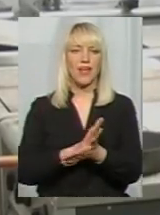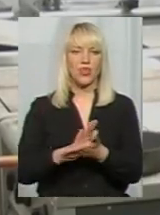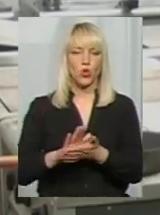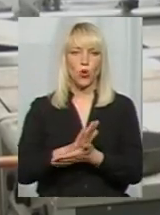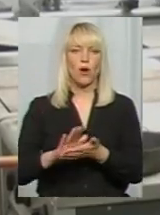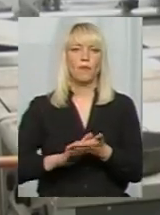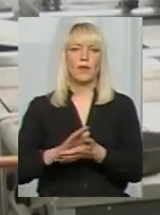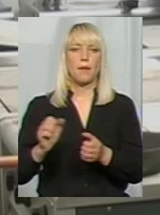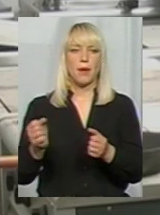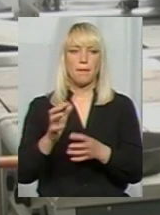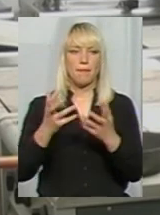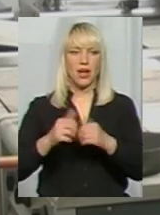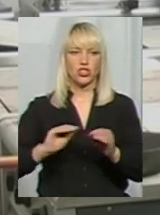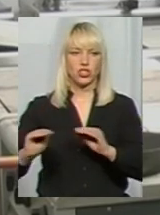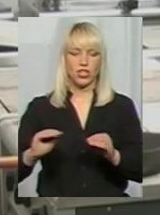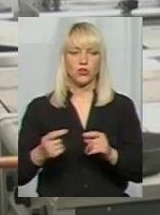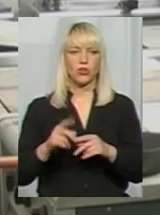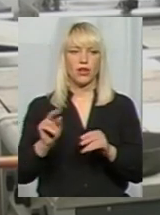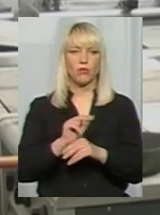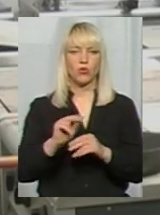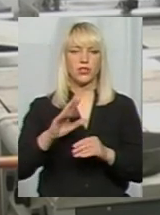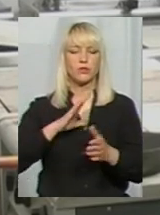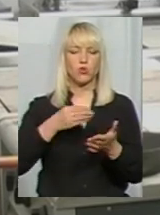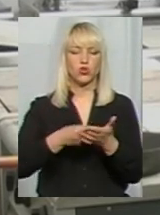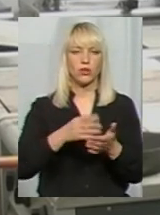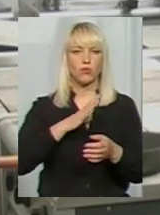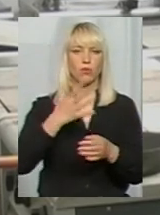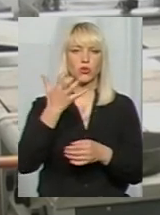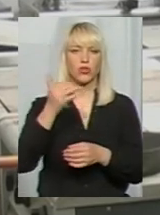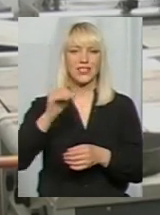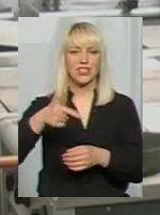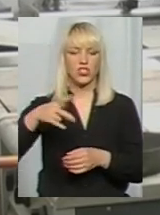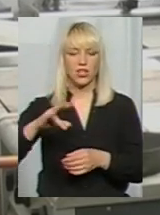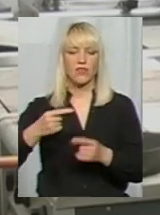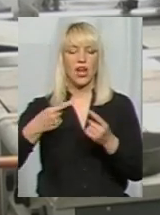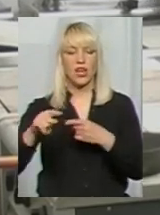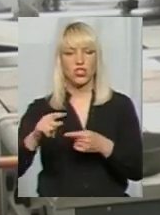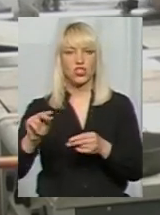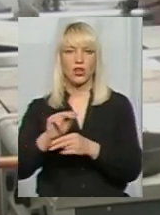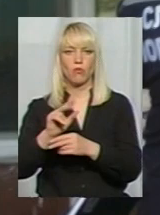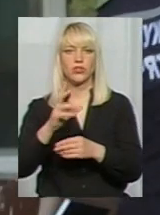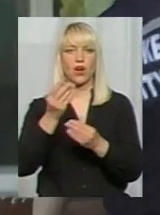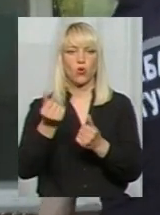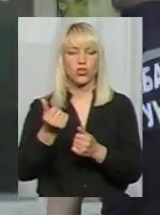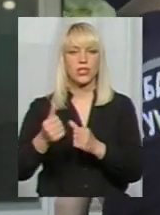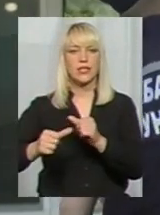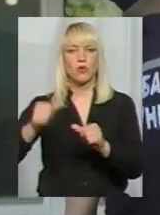виділено 140 тисяч гривень. Решта ремонтів ми робимо за кошти, які ми заробили за минулий оздоровчий період.